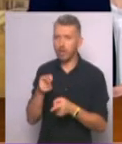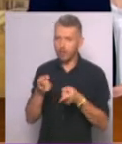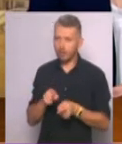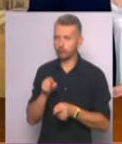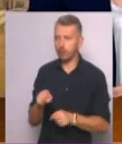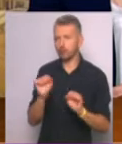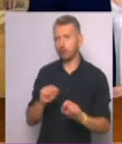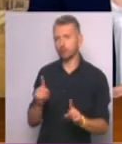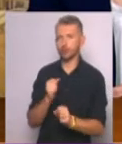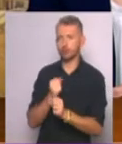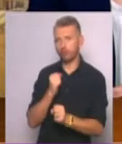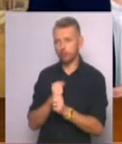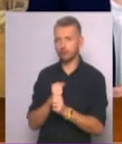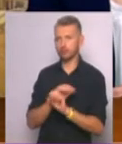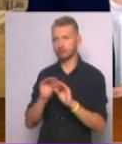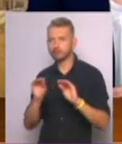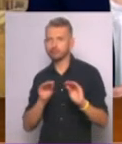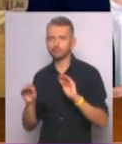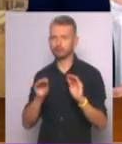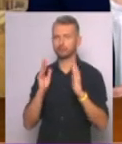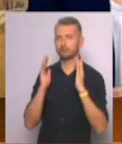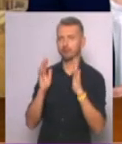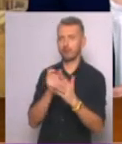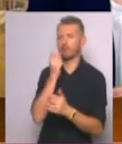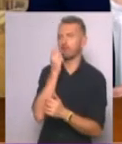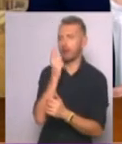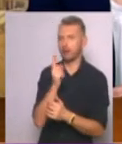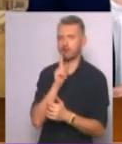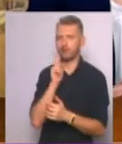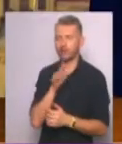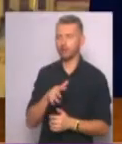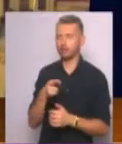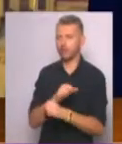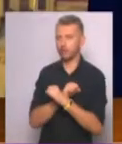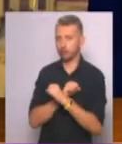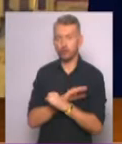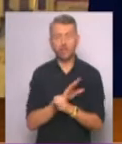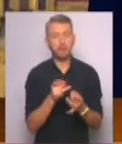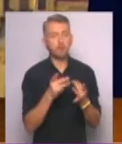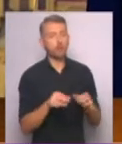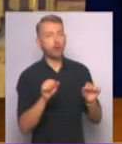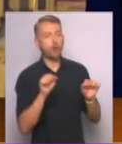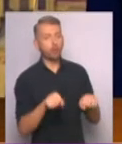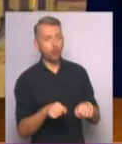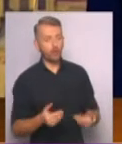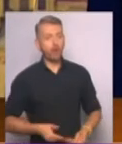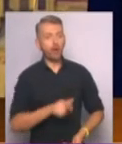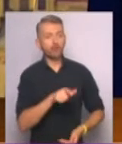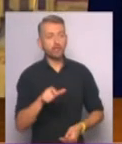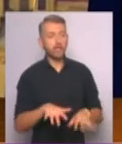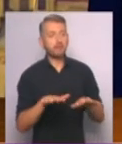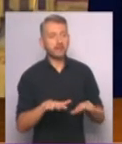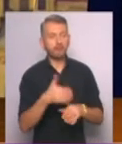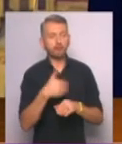можна щось зробити по факту, схоже на зелену зону для відпочинку? Так, не просто можна, а жителі місцеві, вони